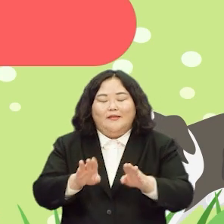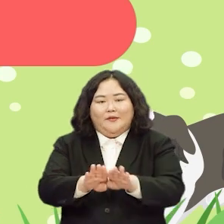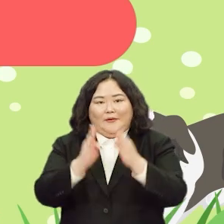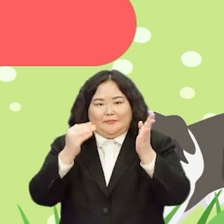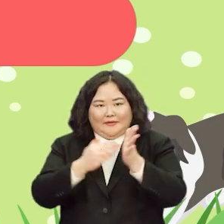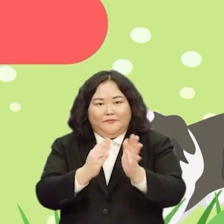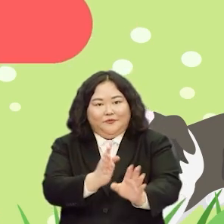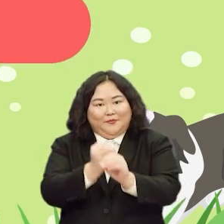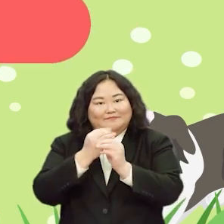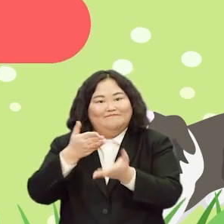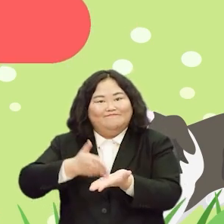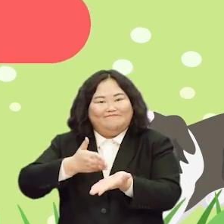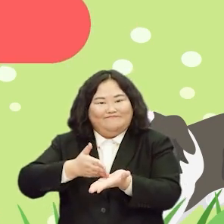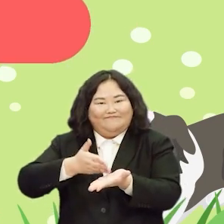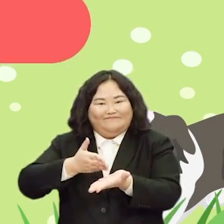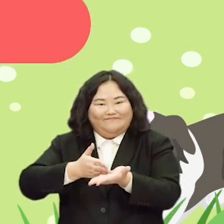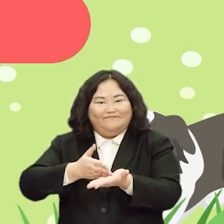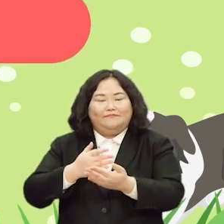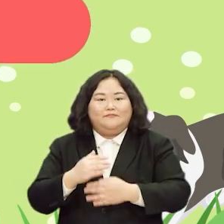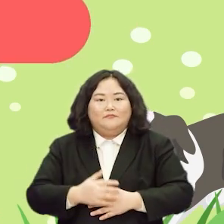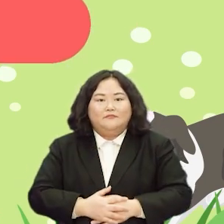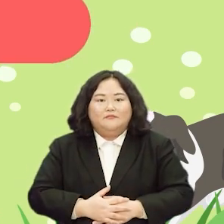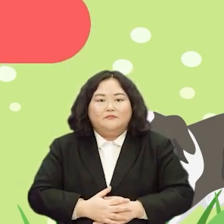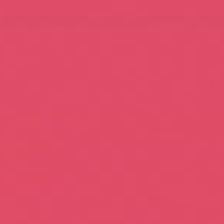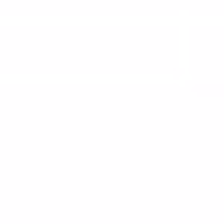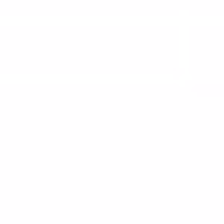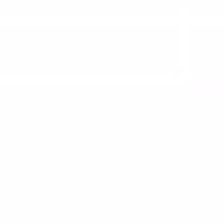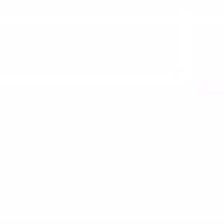토론회가 개최됐습니다. 이상 주요 뉴스였습니다.